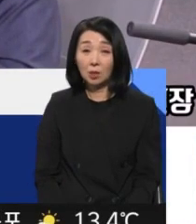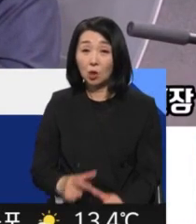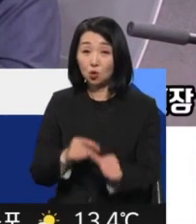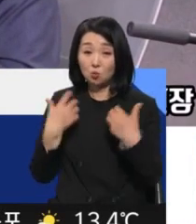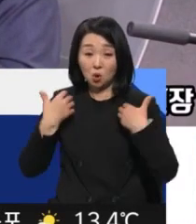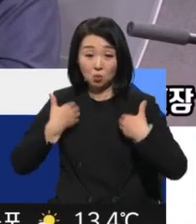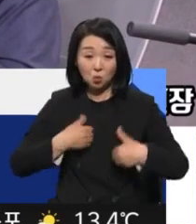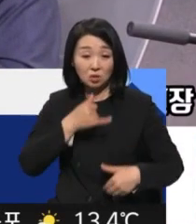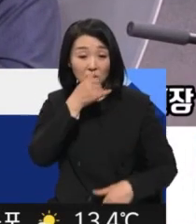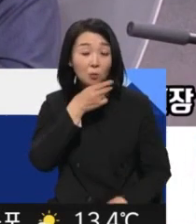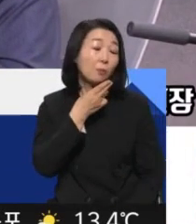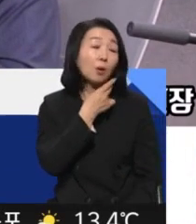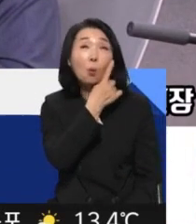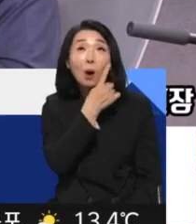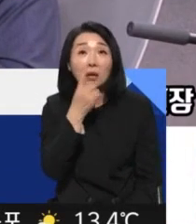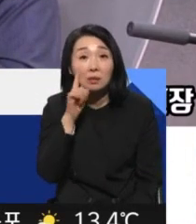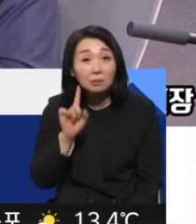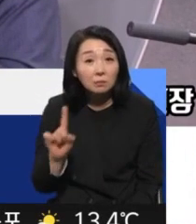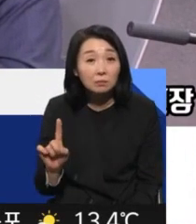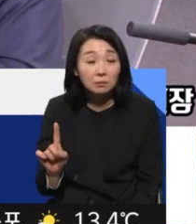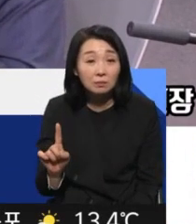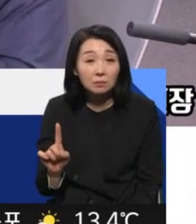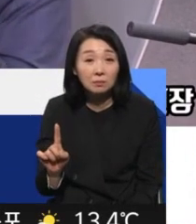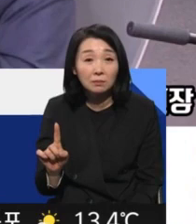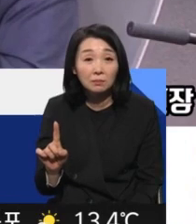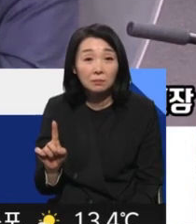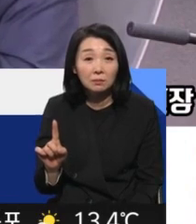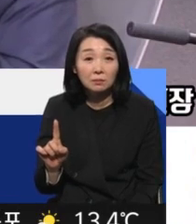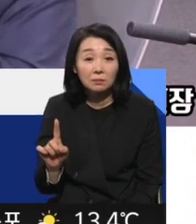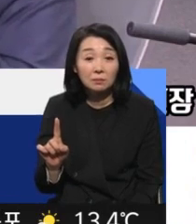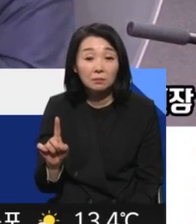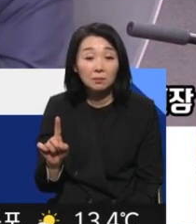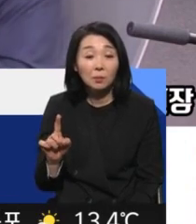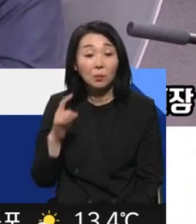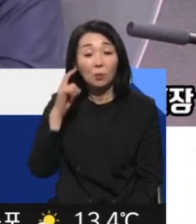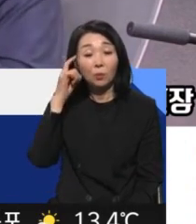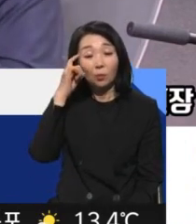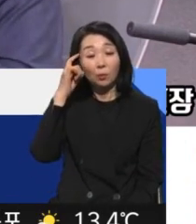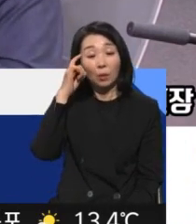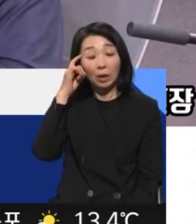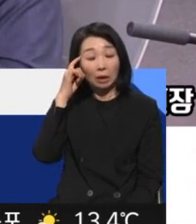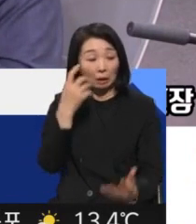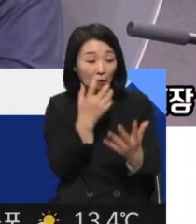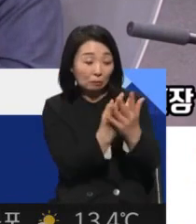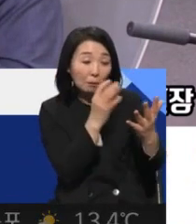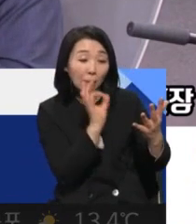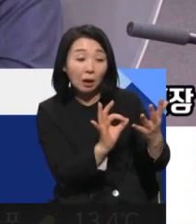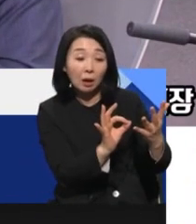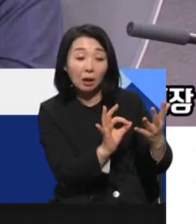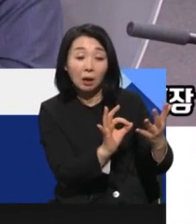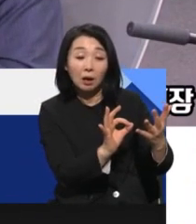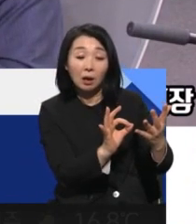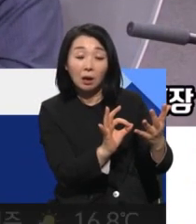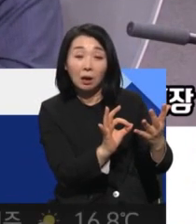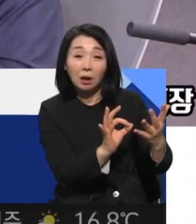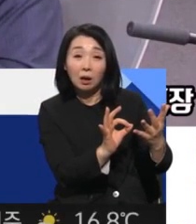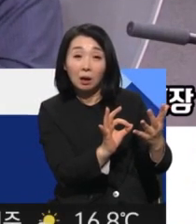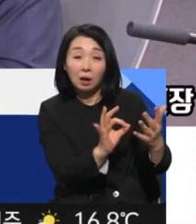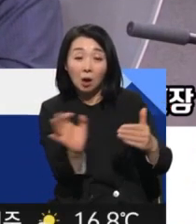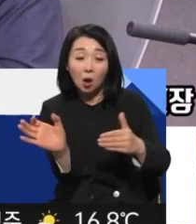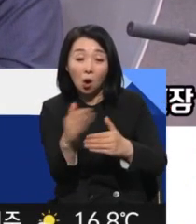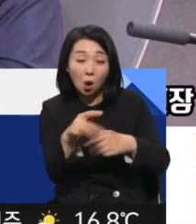입었는지 안 입었는지를 확인하기 위해서 대작을 보아라 그 업지도서 내